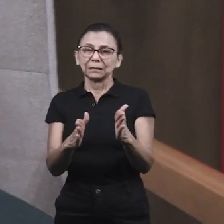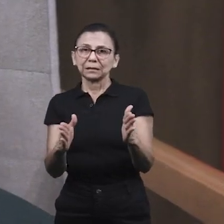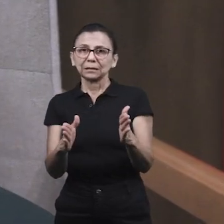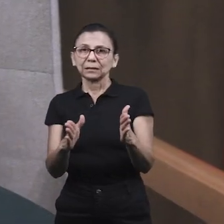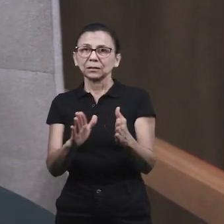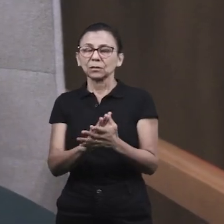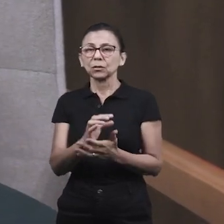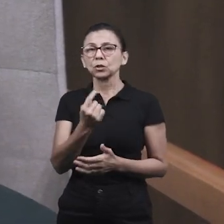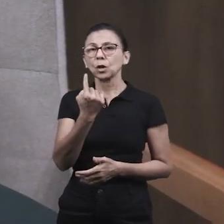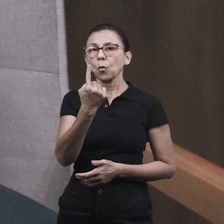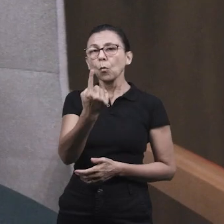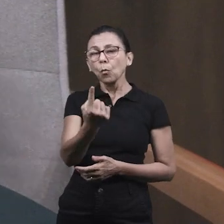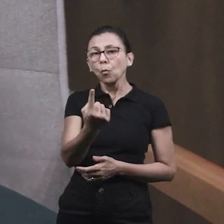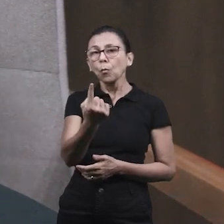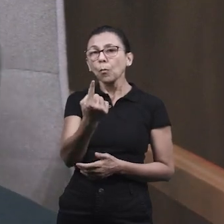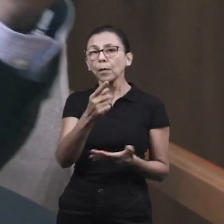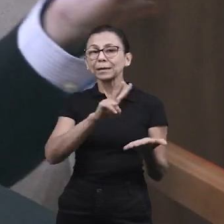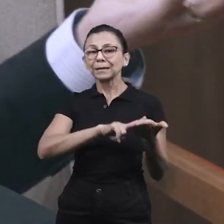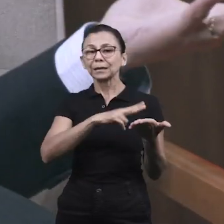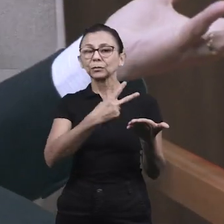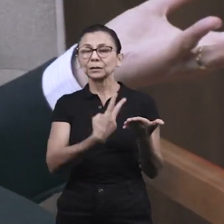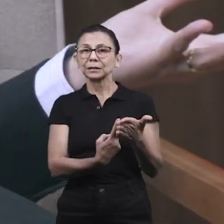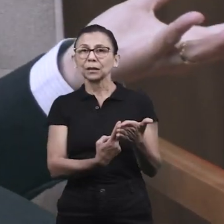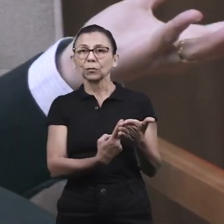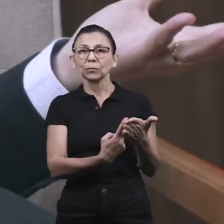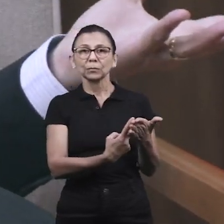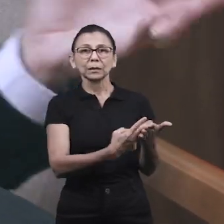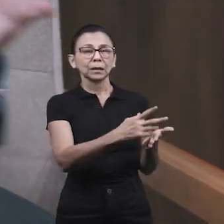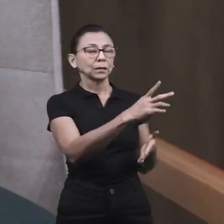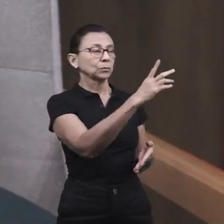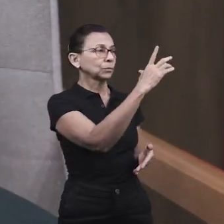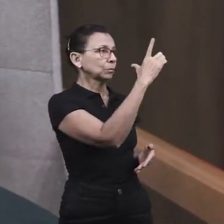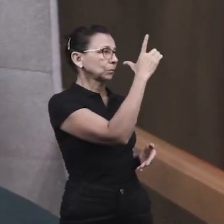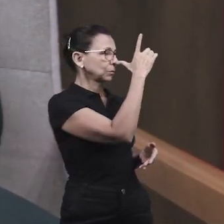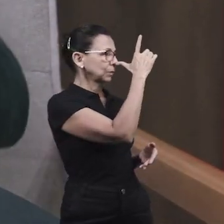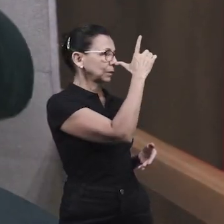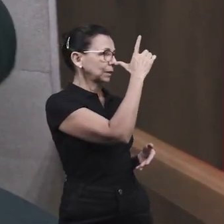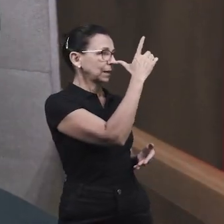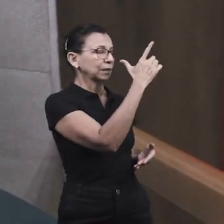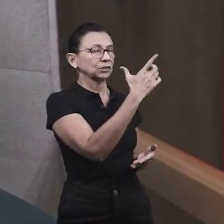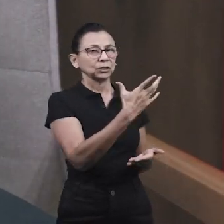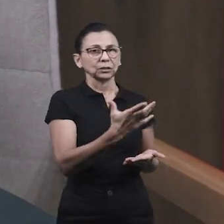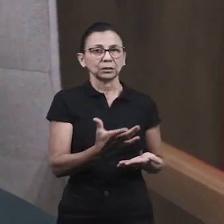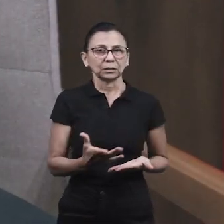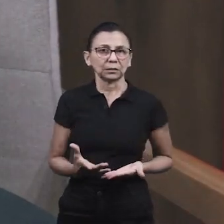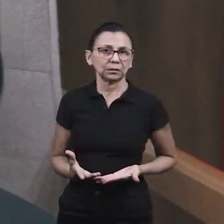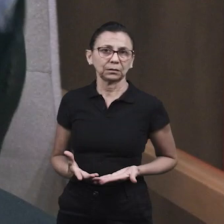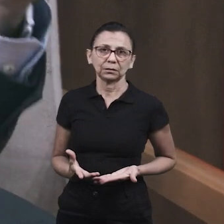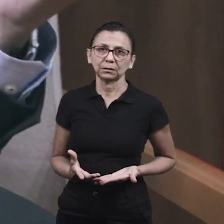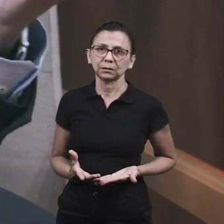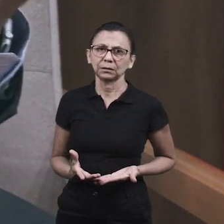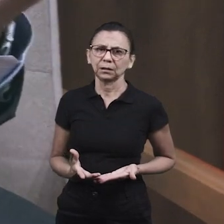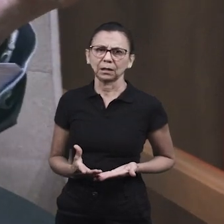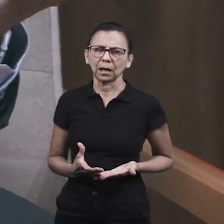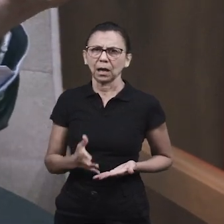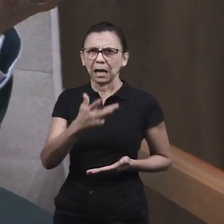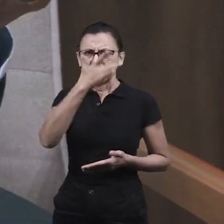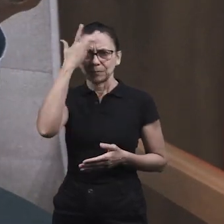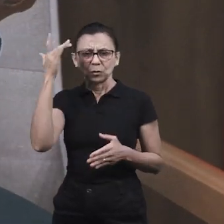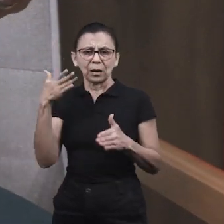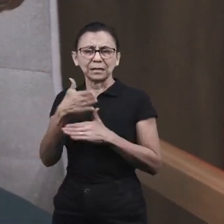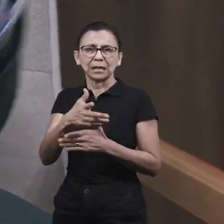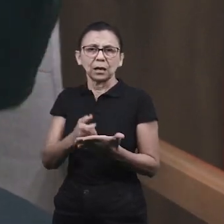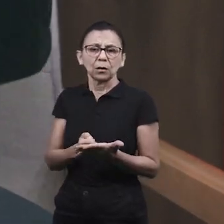est enchaînée, parce que elle avait une version latin, peu parlaient le